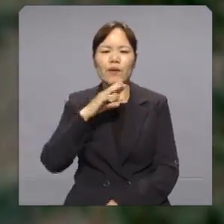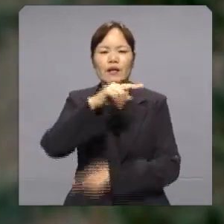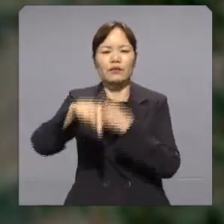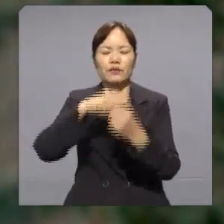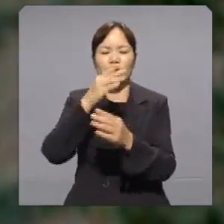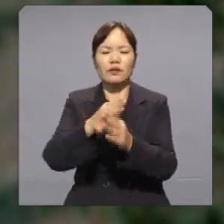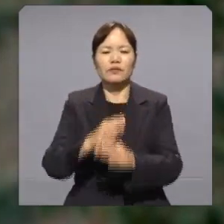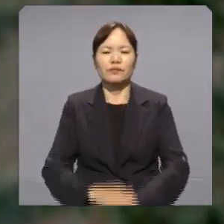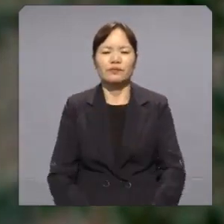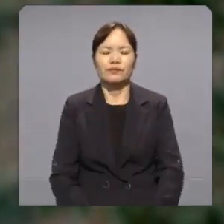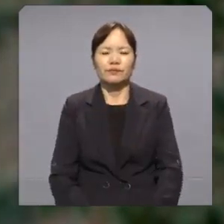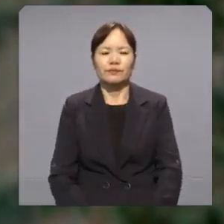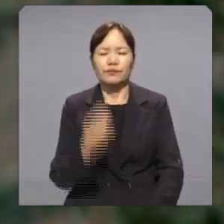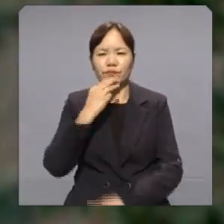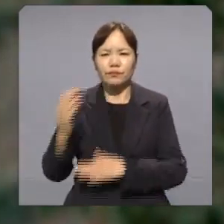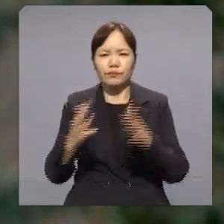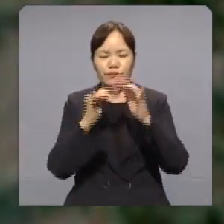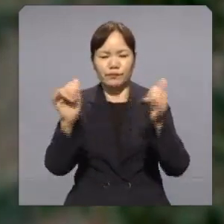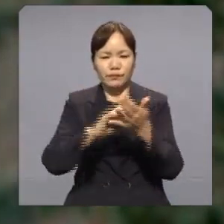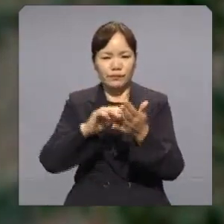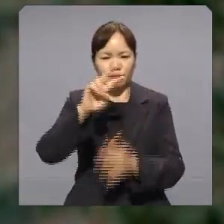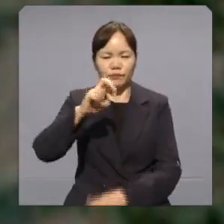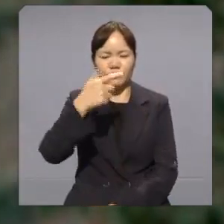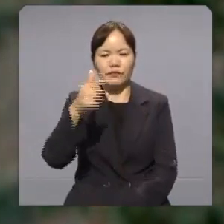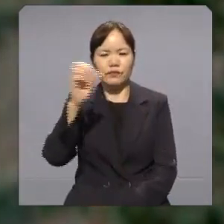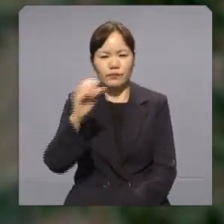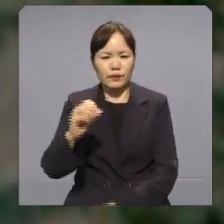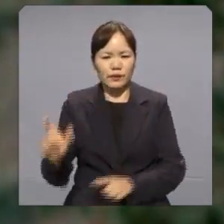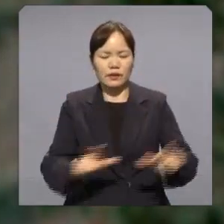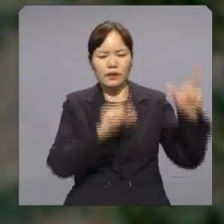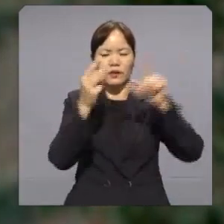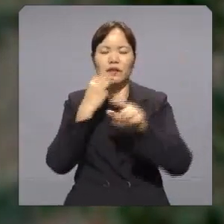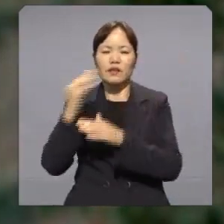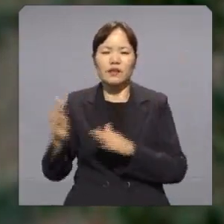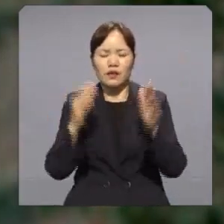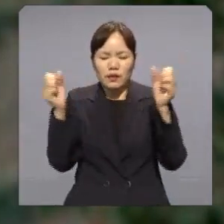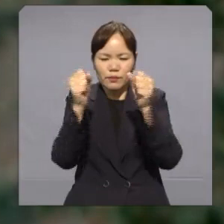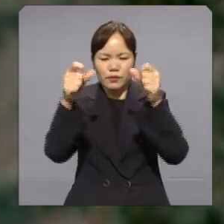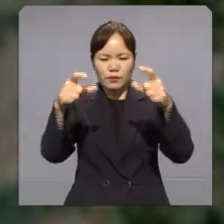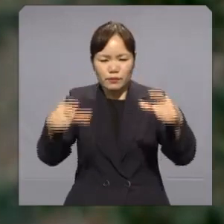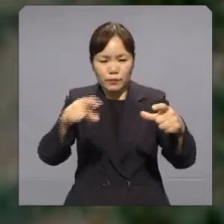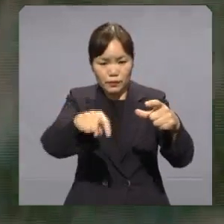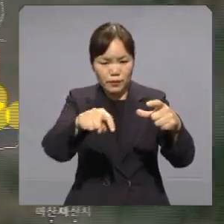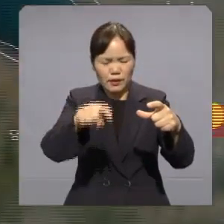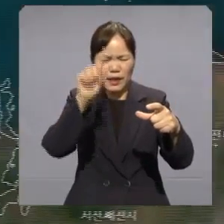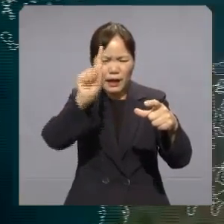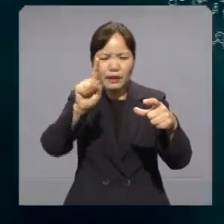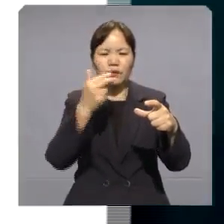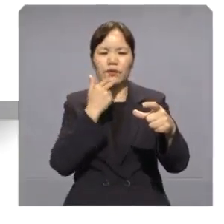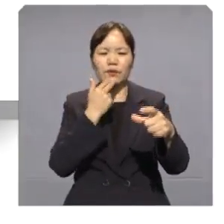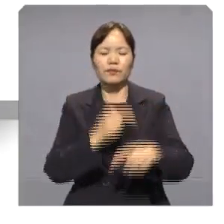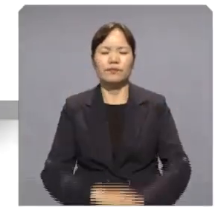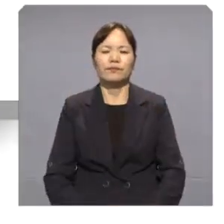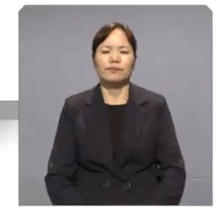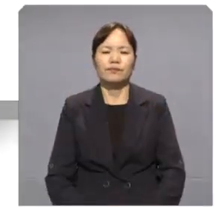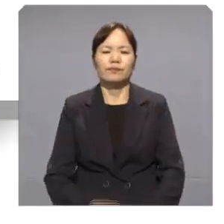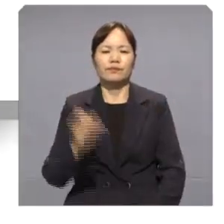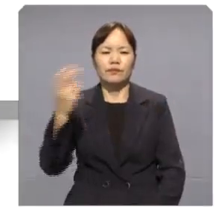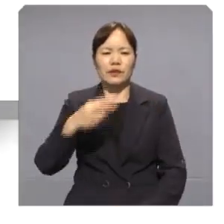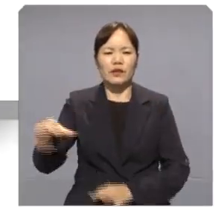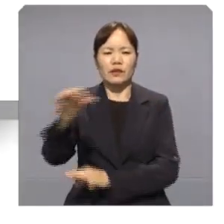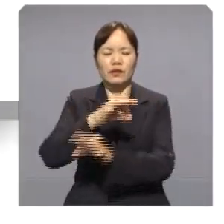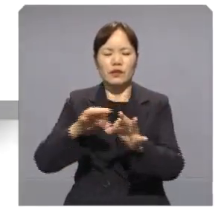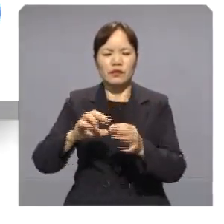중입니다 경기도 인구의 26%가 사는 경기 북부에는 단 한곳도 없습니다 더구나